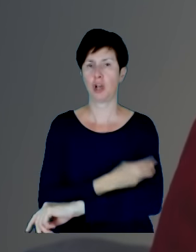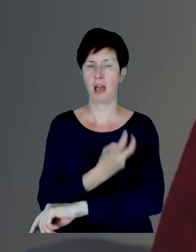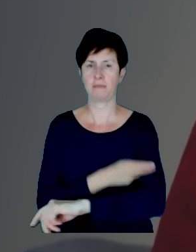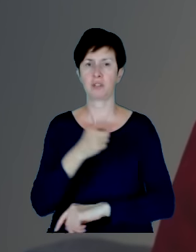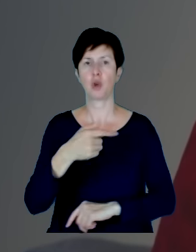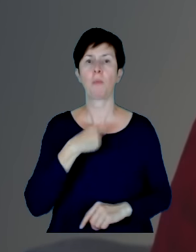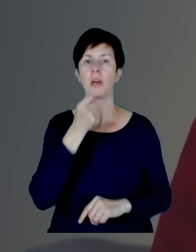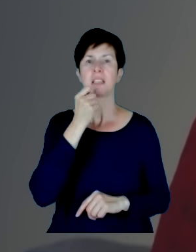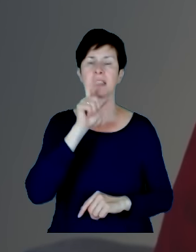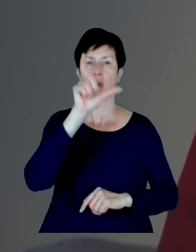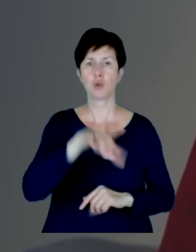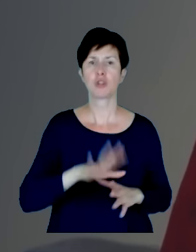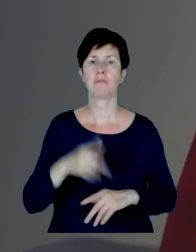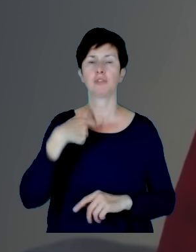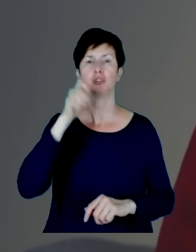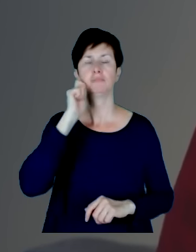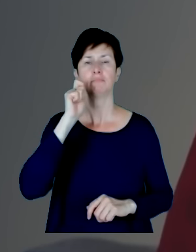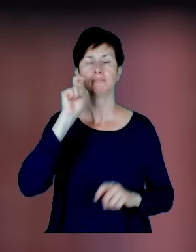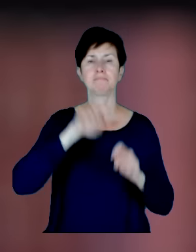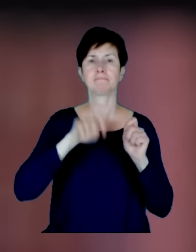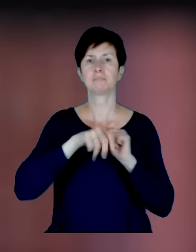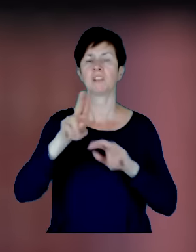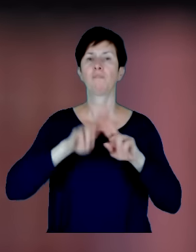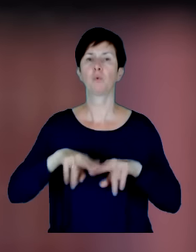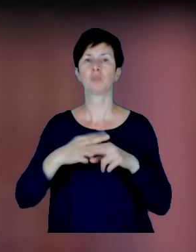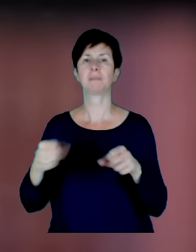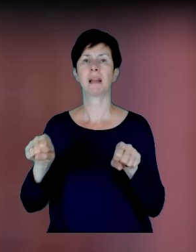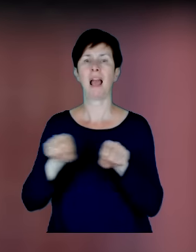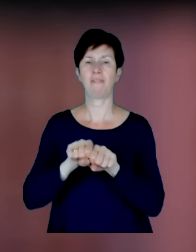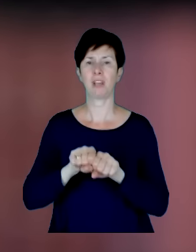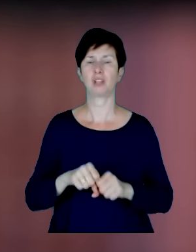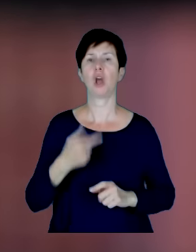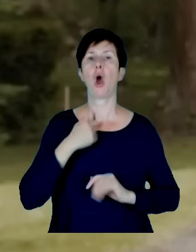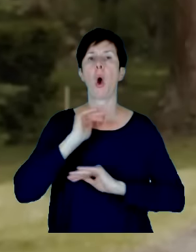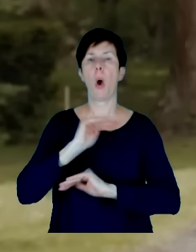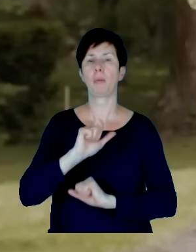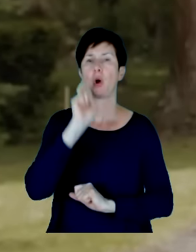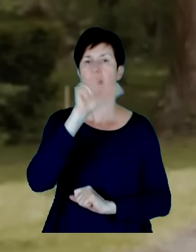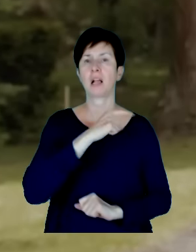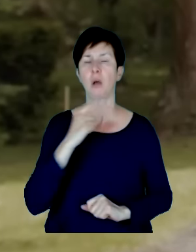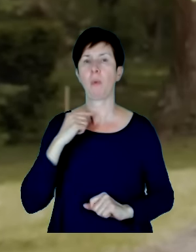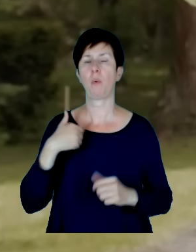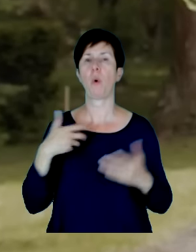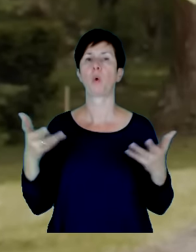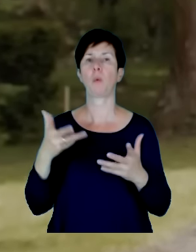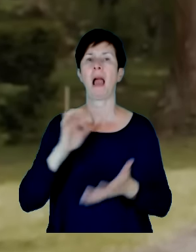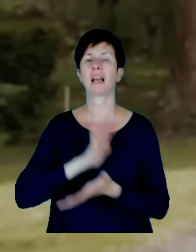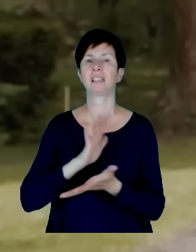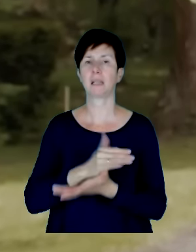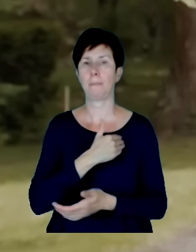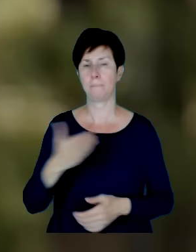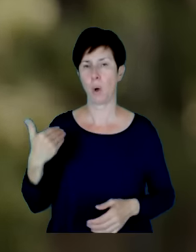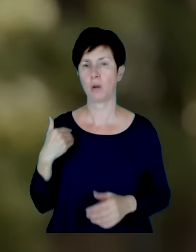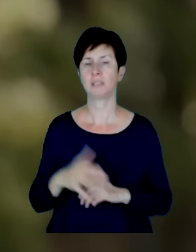zarzuty w związku ze śledztwem prowadzonym w sprawie funduszu sprawiedliwości w obronę kapłana zaangażowały się między innymi kluby gazety zdaniem Obrońców